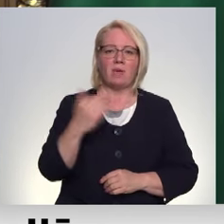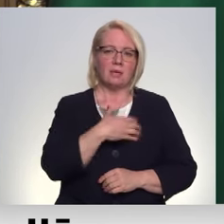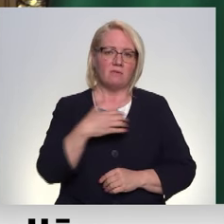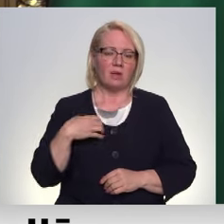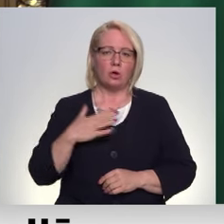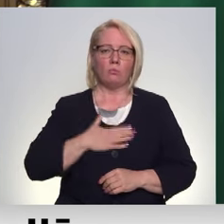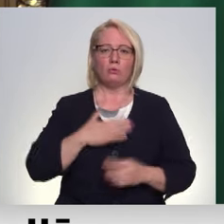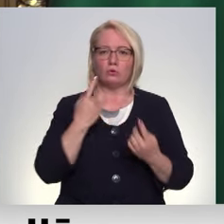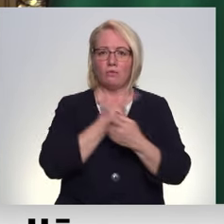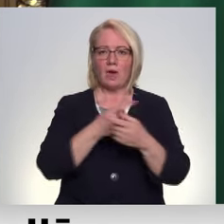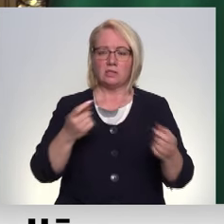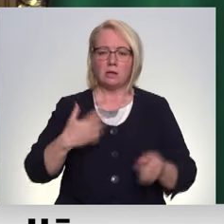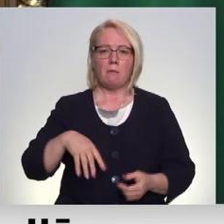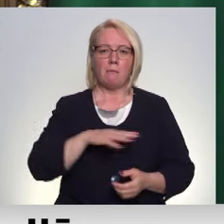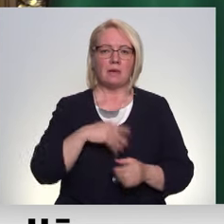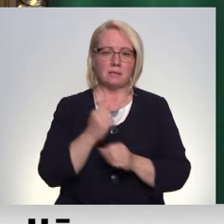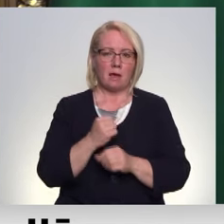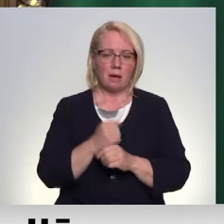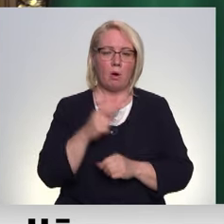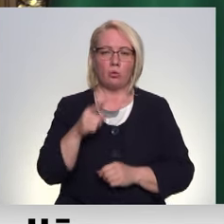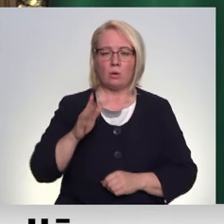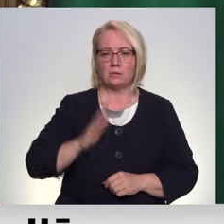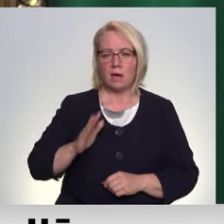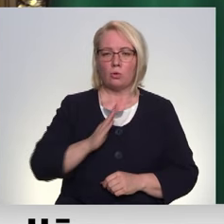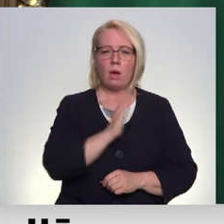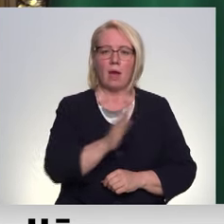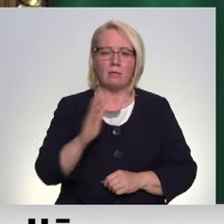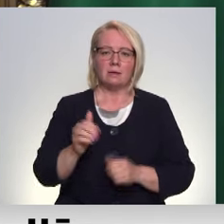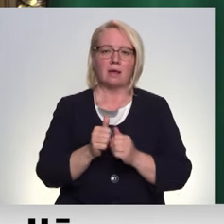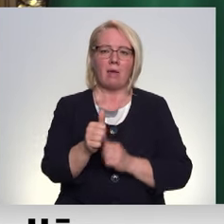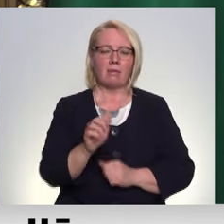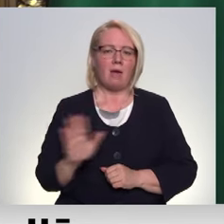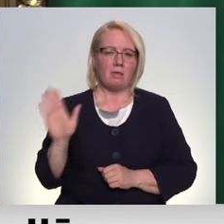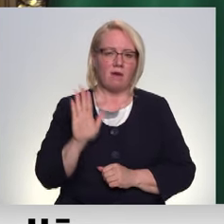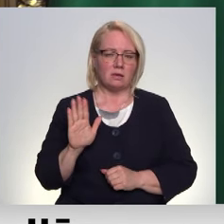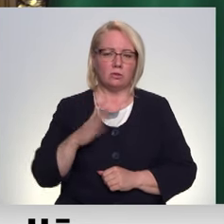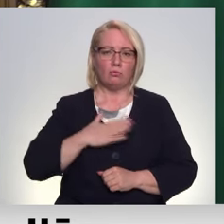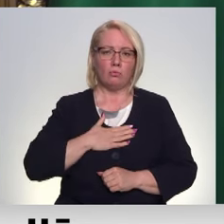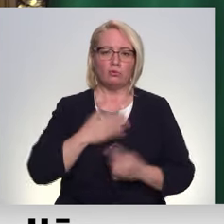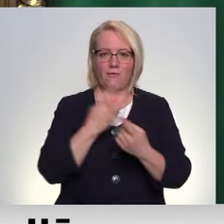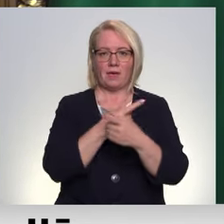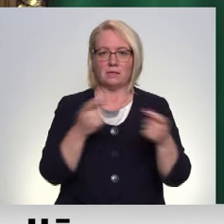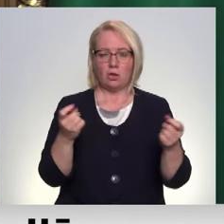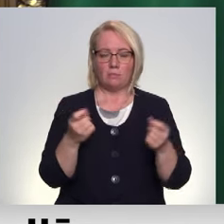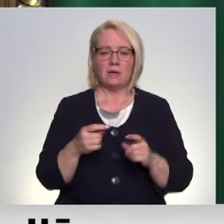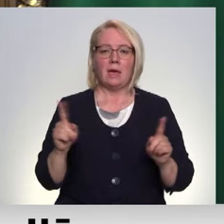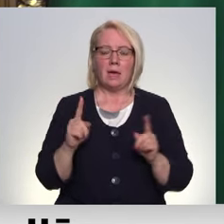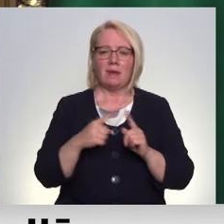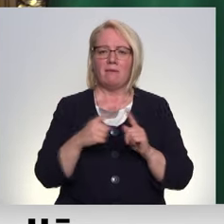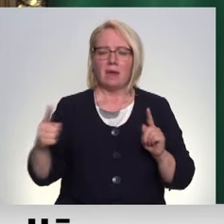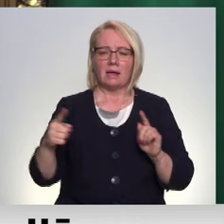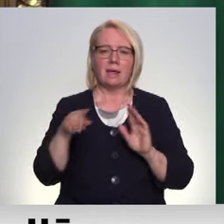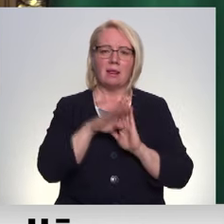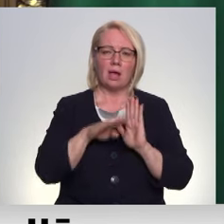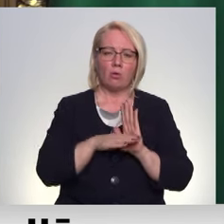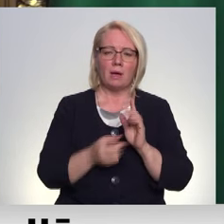mūsu vēstījums, mēs to darījām un tas tiek sagaidīts no katras kandidāta valsts. Tas ir mūsu vēstījums. Ir virkne likuma projektu,